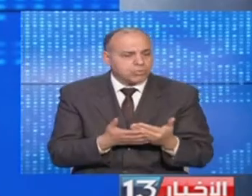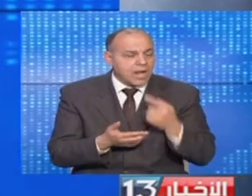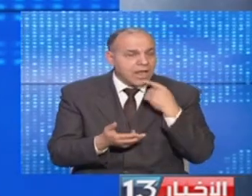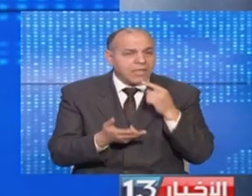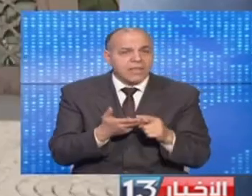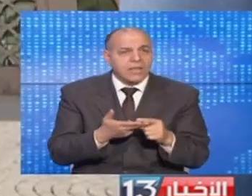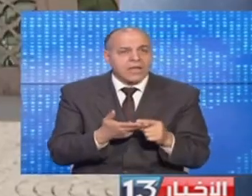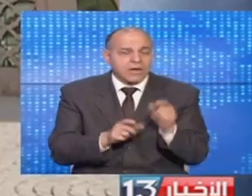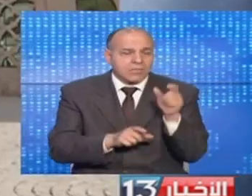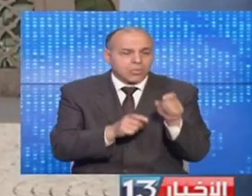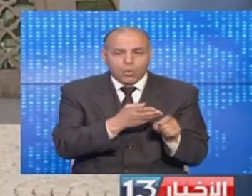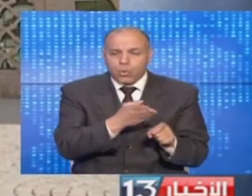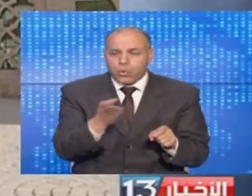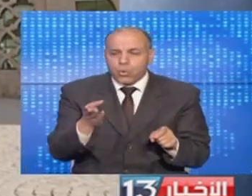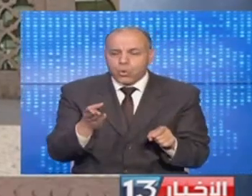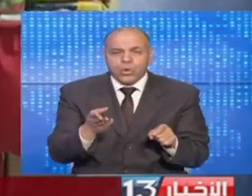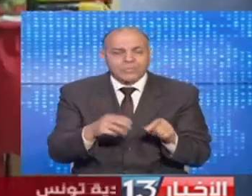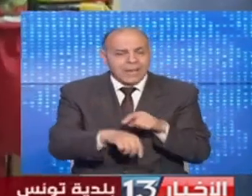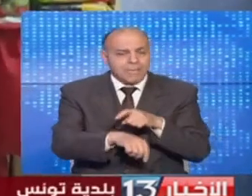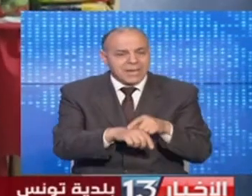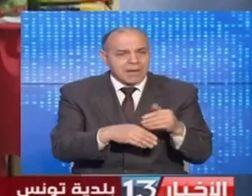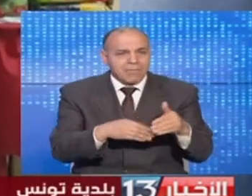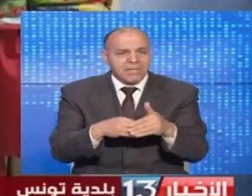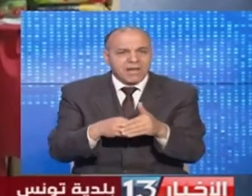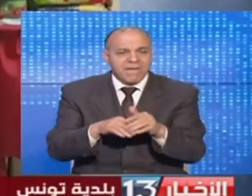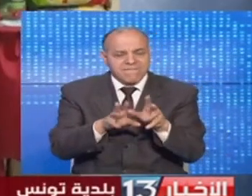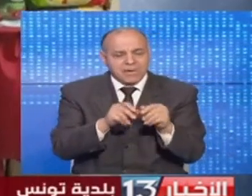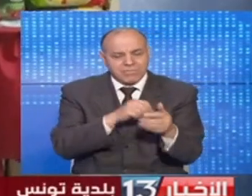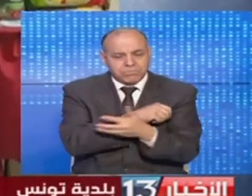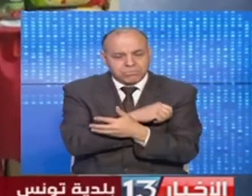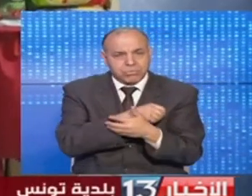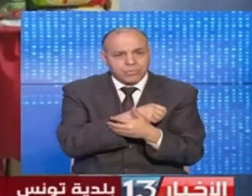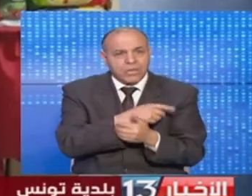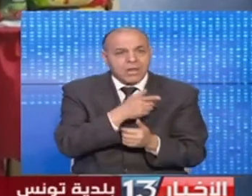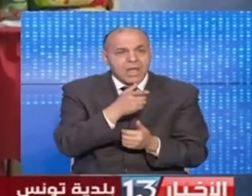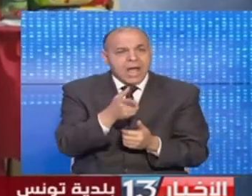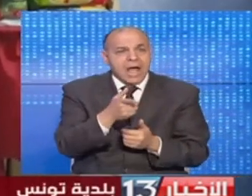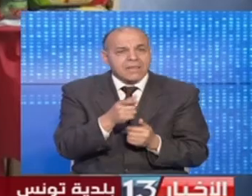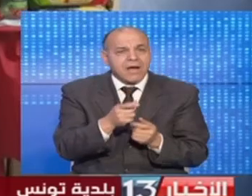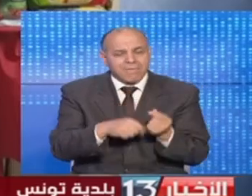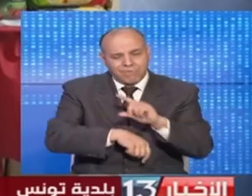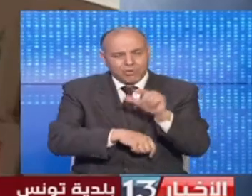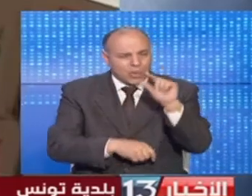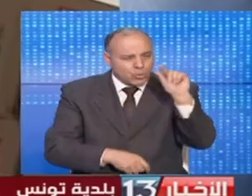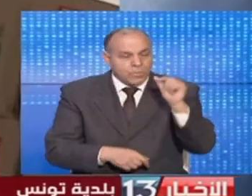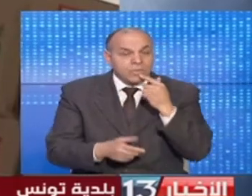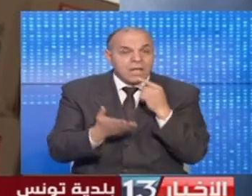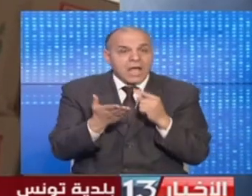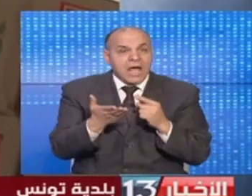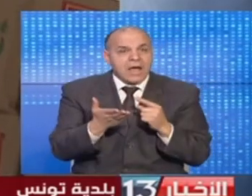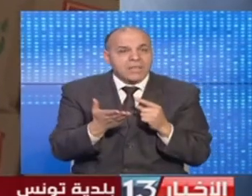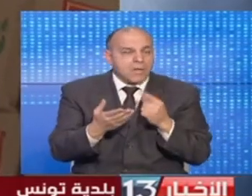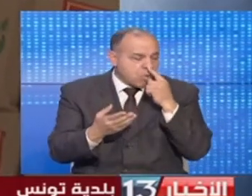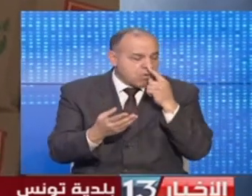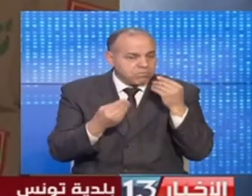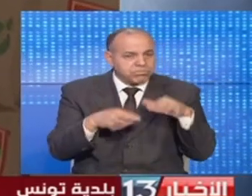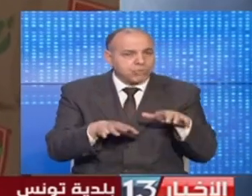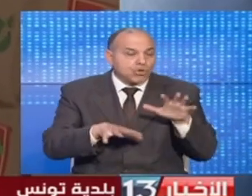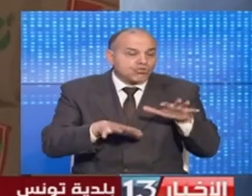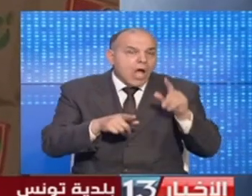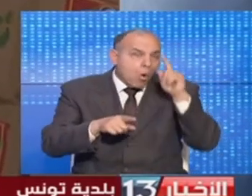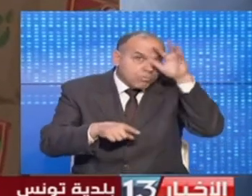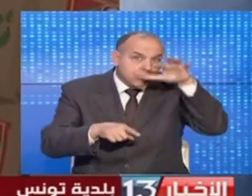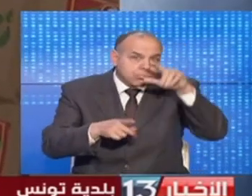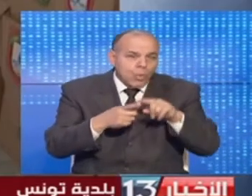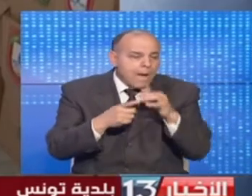لمتساكني بعض الدوائر البلديه من العائلات المعوزه و محدوده الدخل المهدده بالفيضانات وب